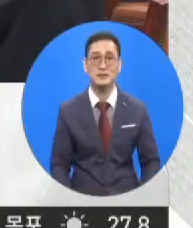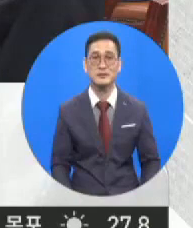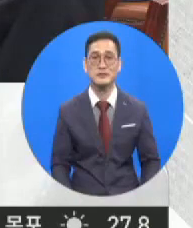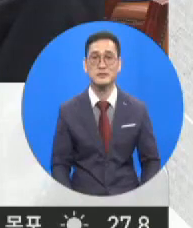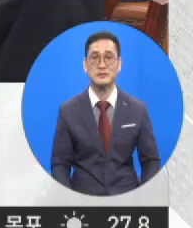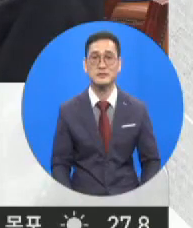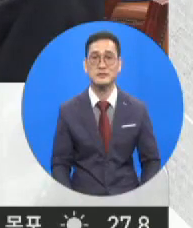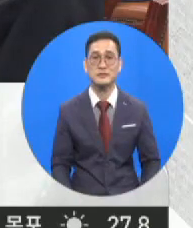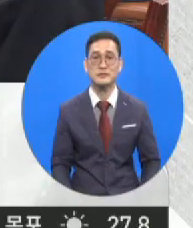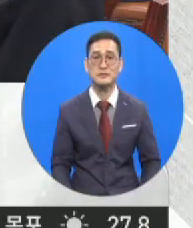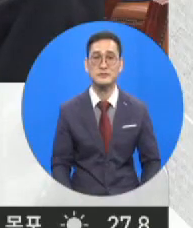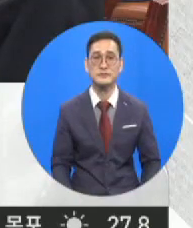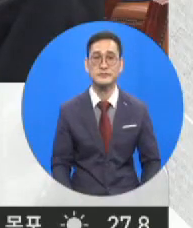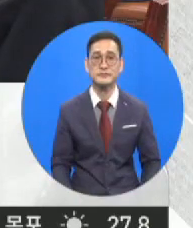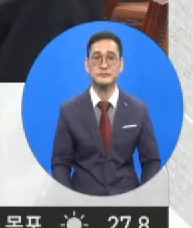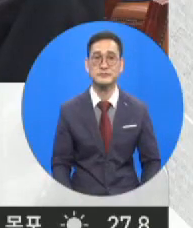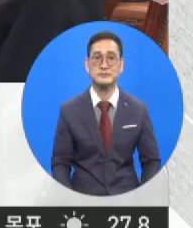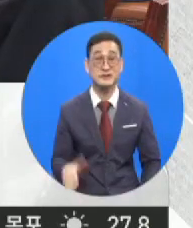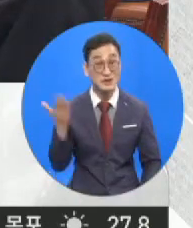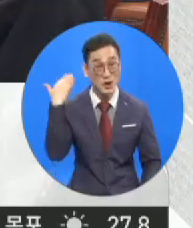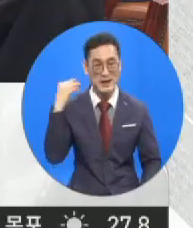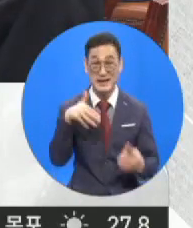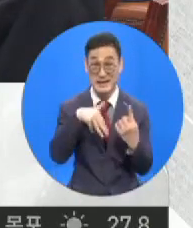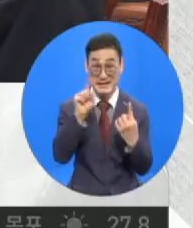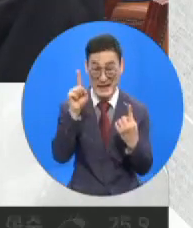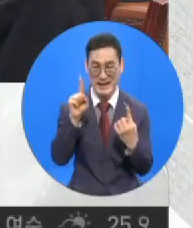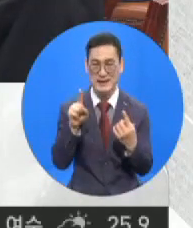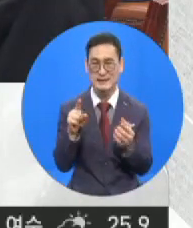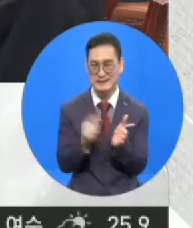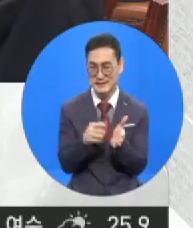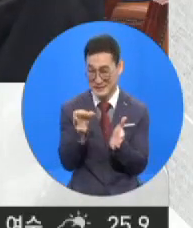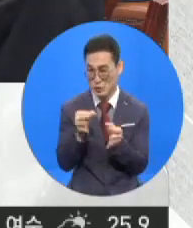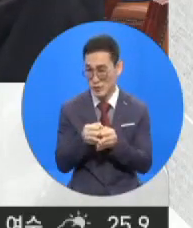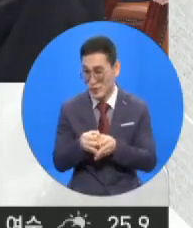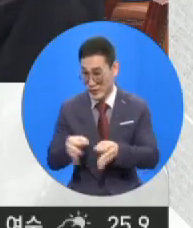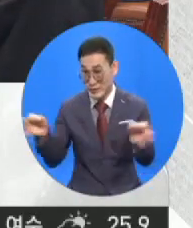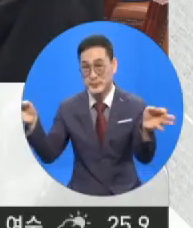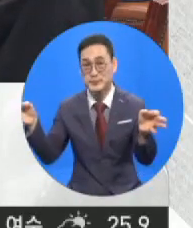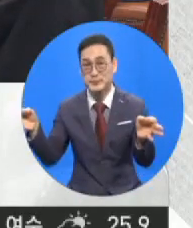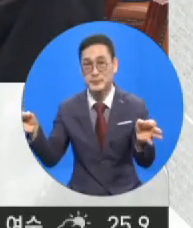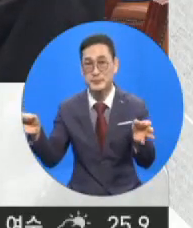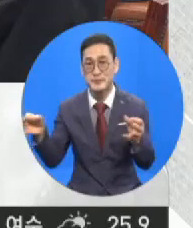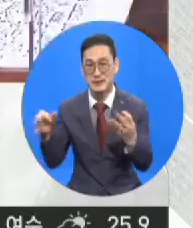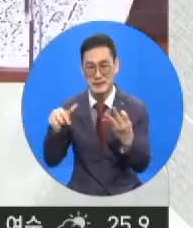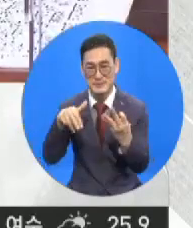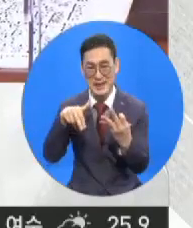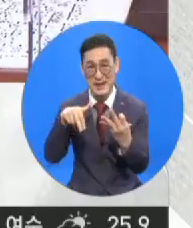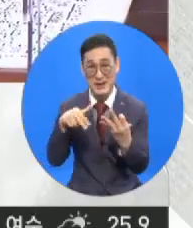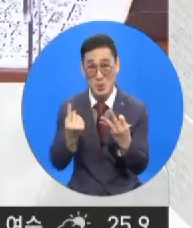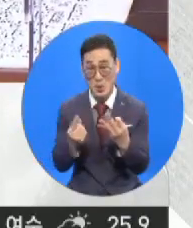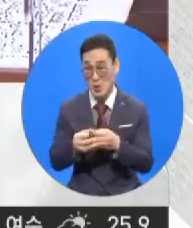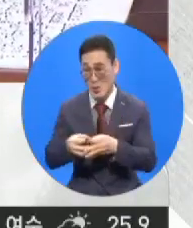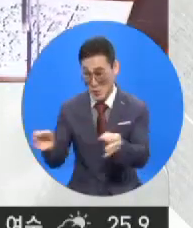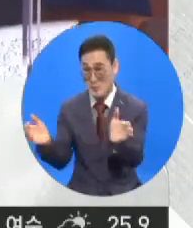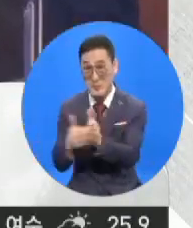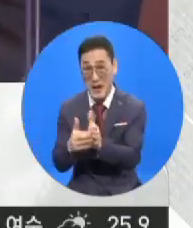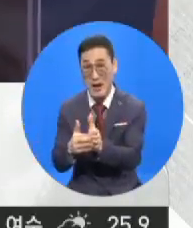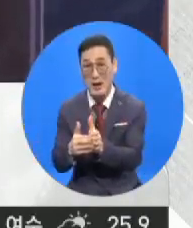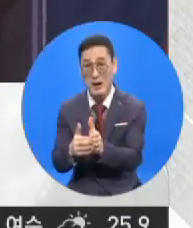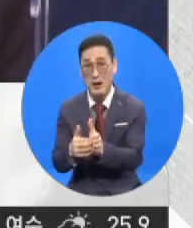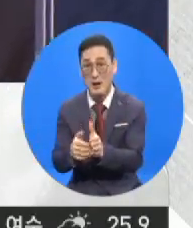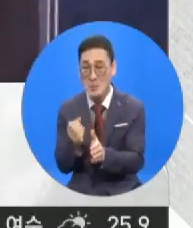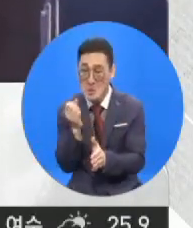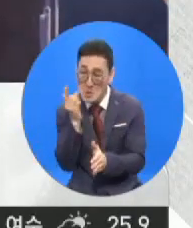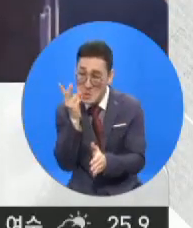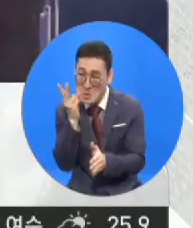정도의 재난지원금, 1차 재난지원금을 풀었지만 그게 이제 5, 6월 달에 반짝 효과를 내고 이미 또 효과가 다 없어졌습니다. 그런 점에서 어떤